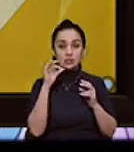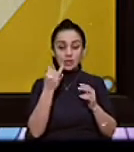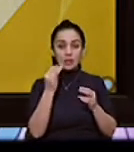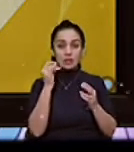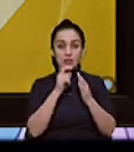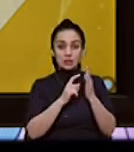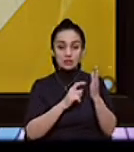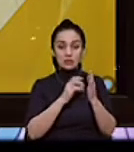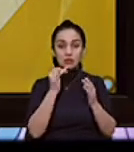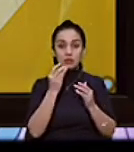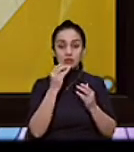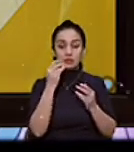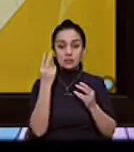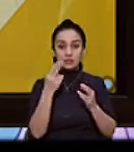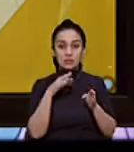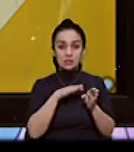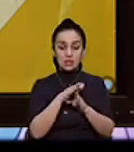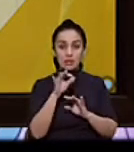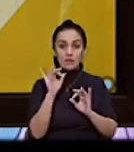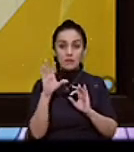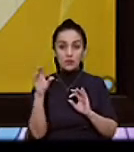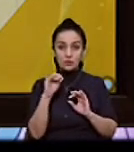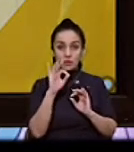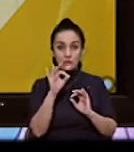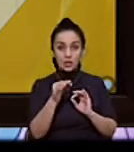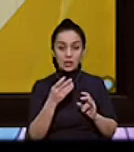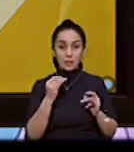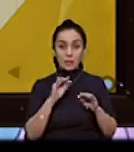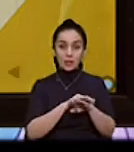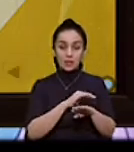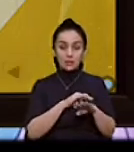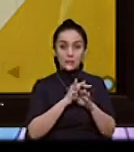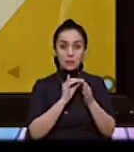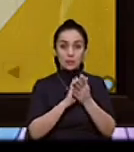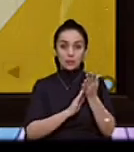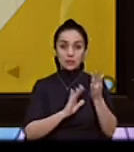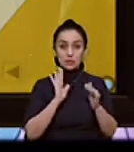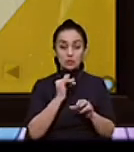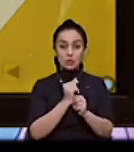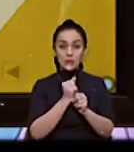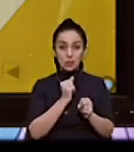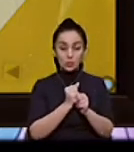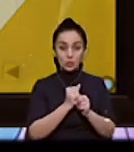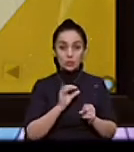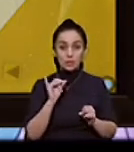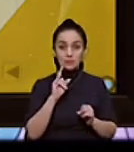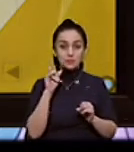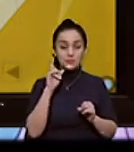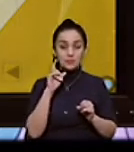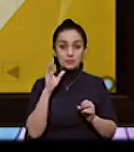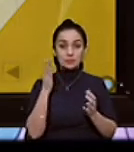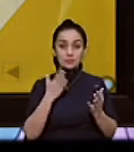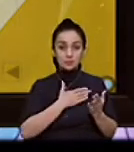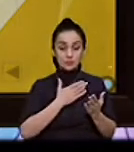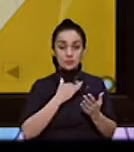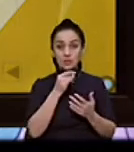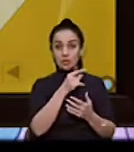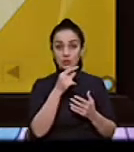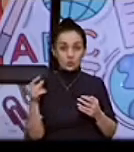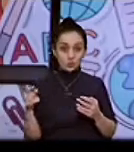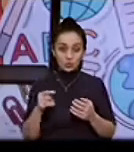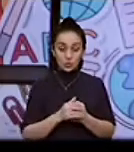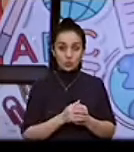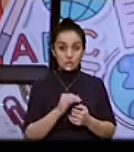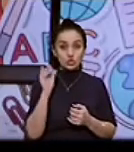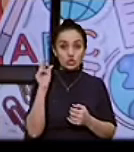частей разделили целое. Все верно? Молодцы, продолжаем работу. А значит, в нашей